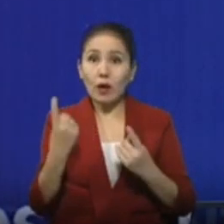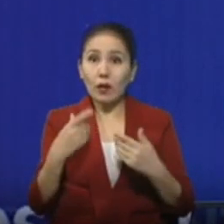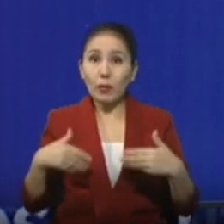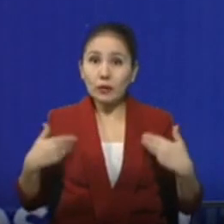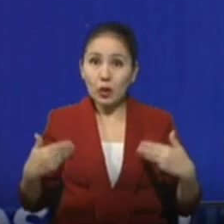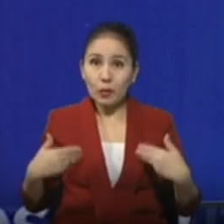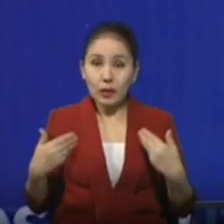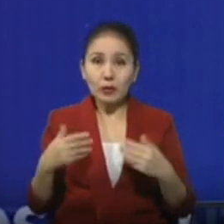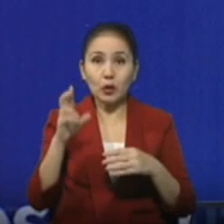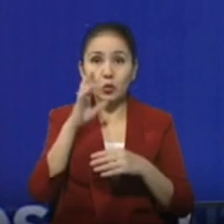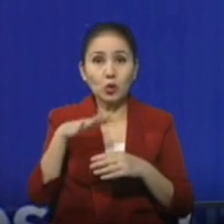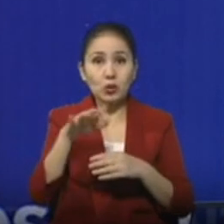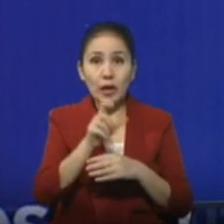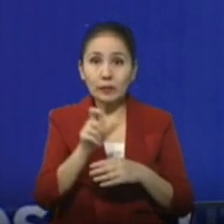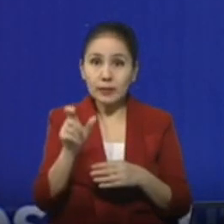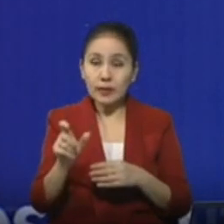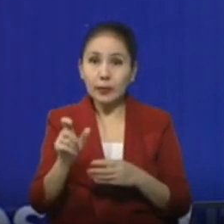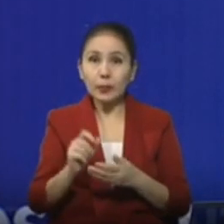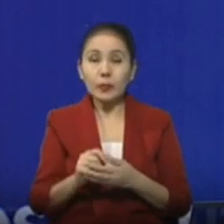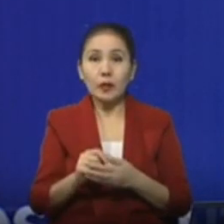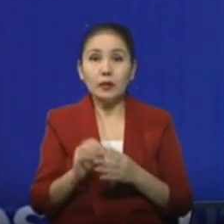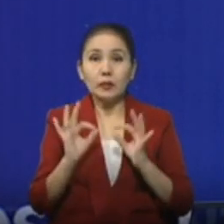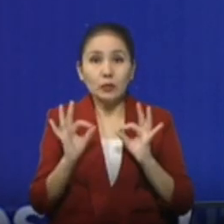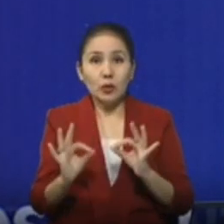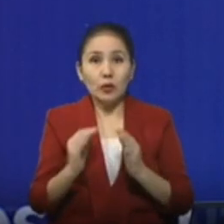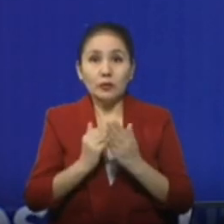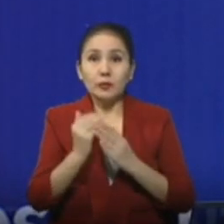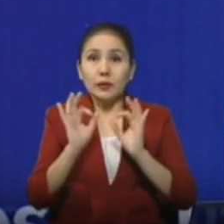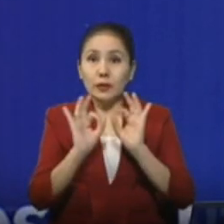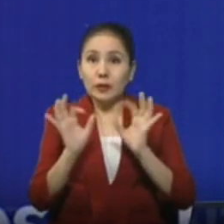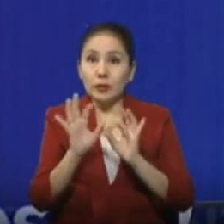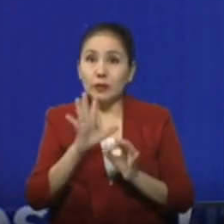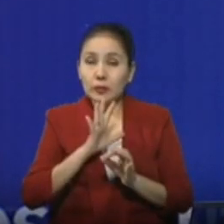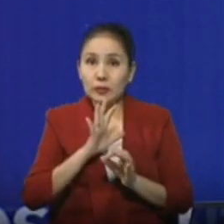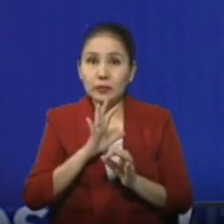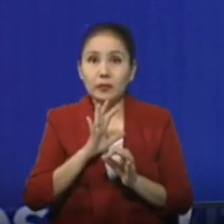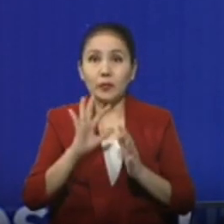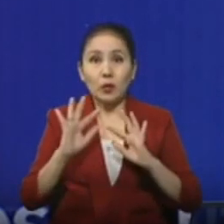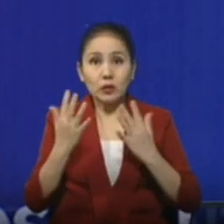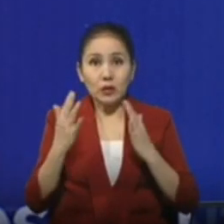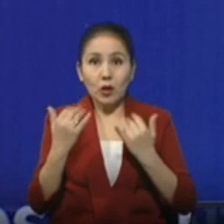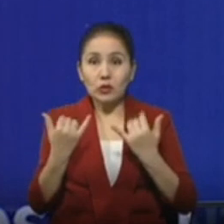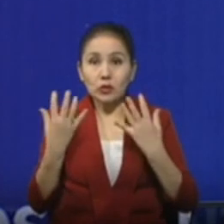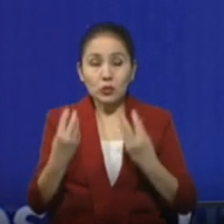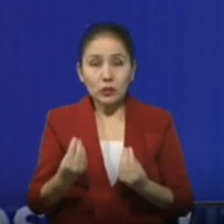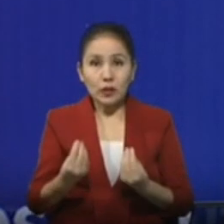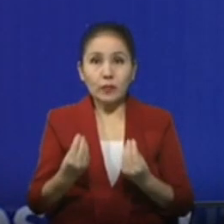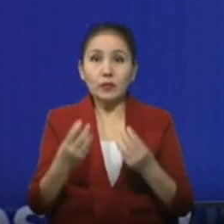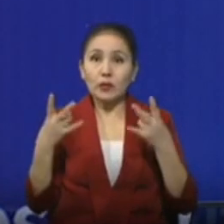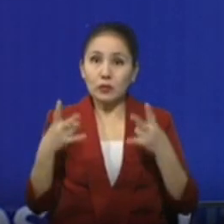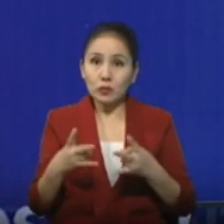alaykum yurtdoshlarimizga. To'g'ri, yuqorida aytib o'tilgan hodisalar hozirgi kunda ro'y